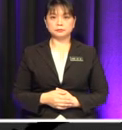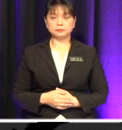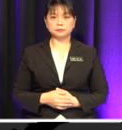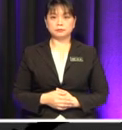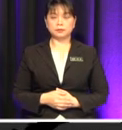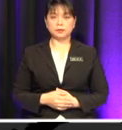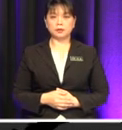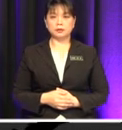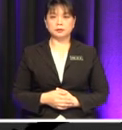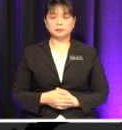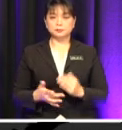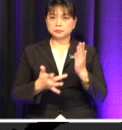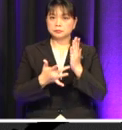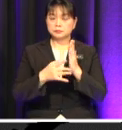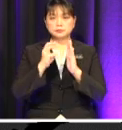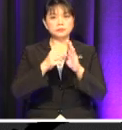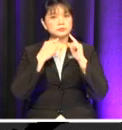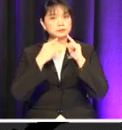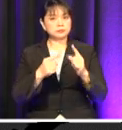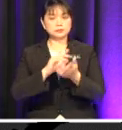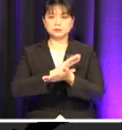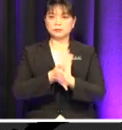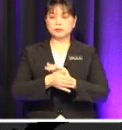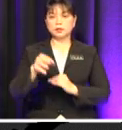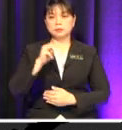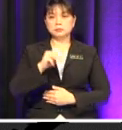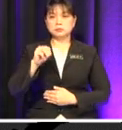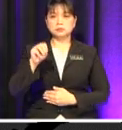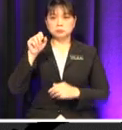teknik menjawab jadi calon-calon boleh